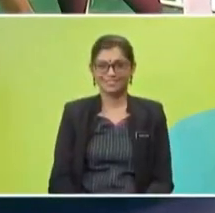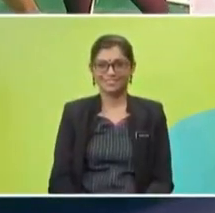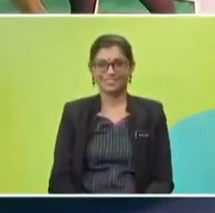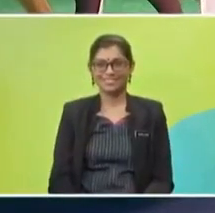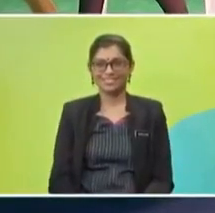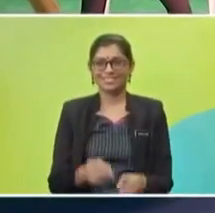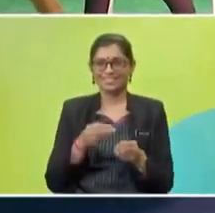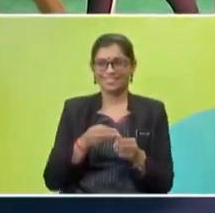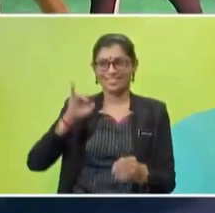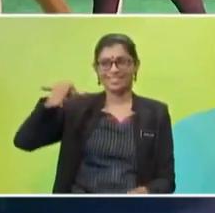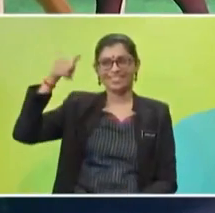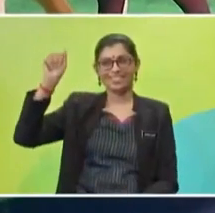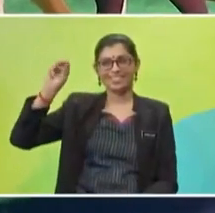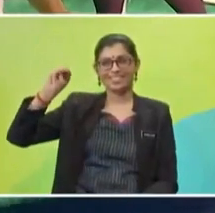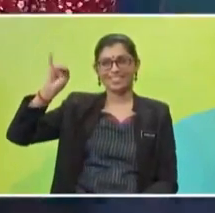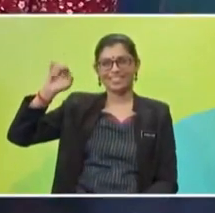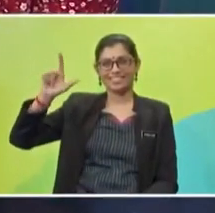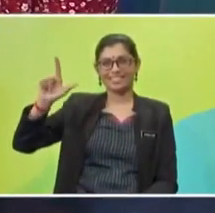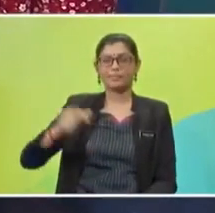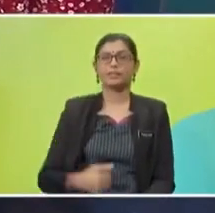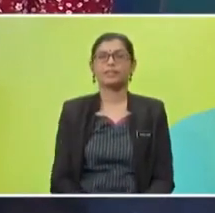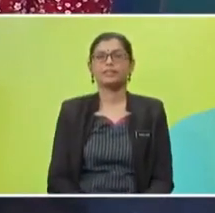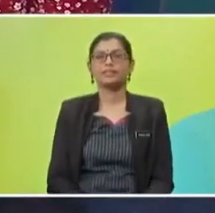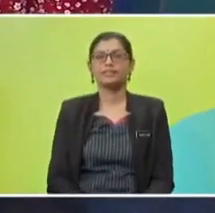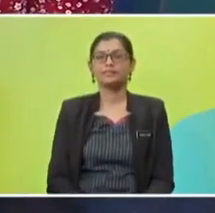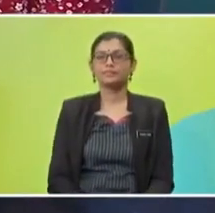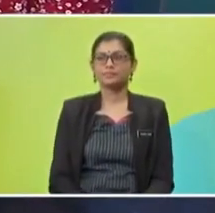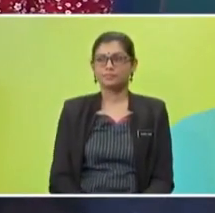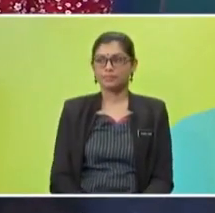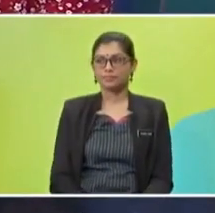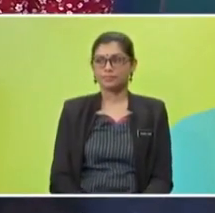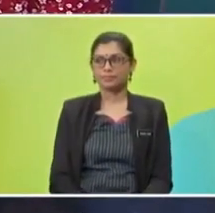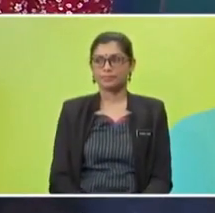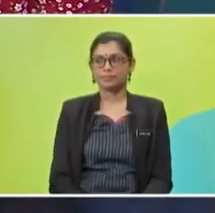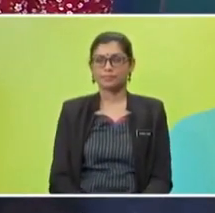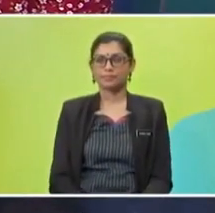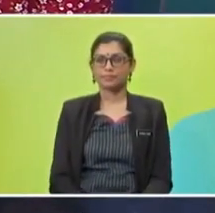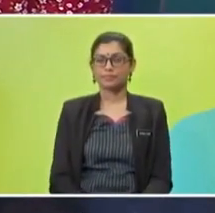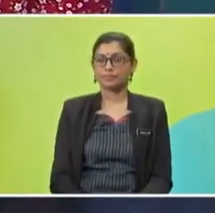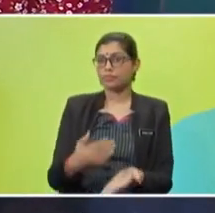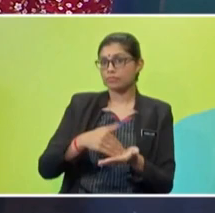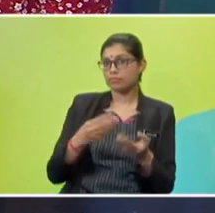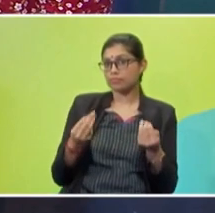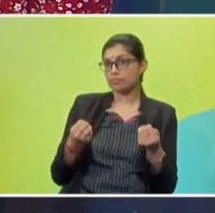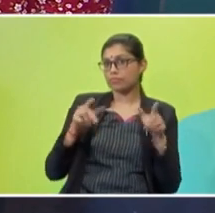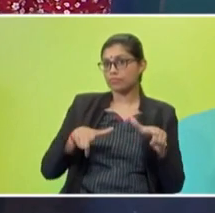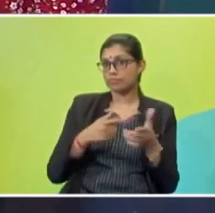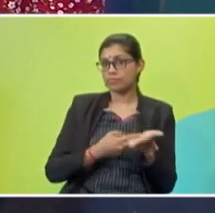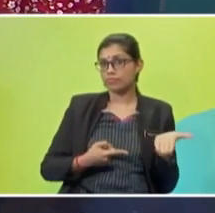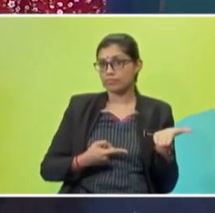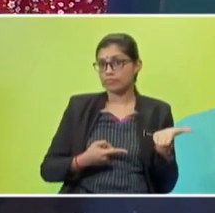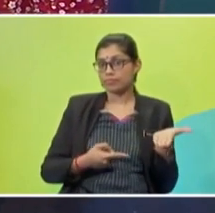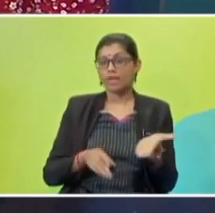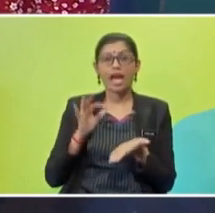ini melayu punya oke bye Ya sering ayam ayam ayam geprek